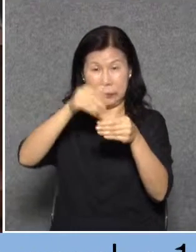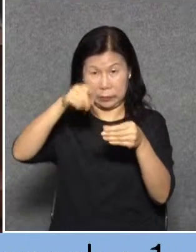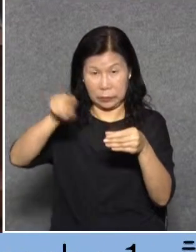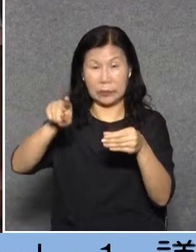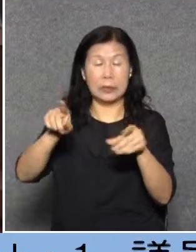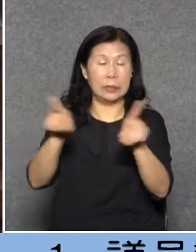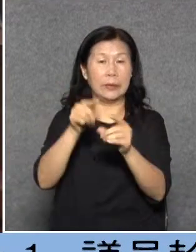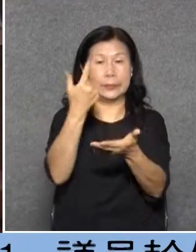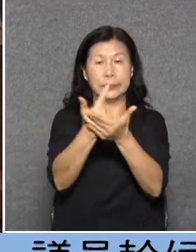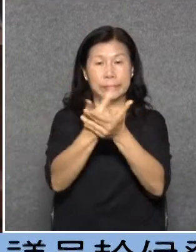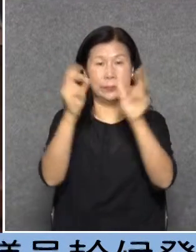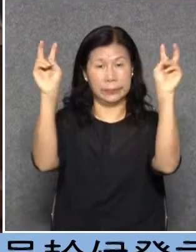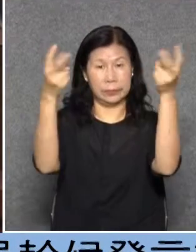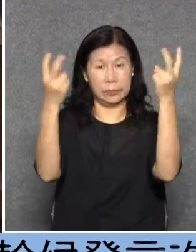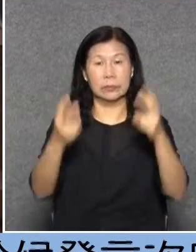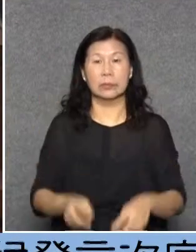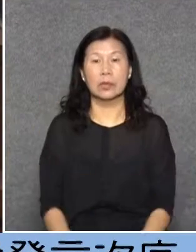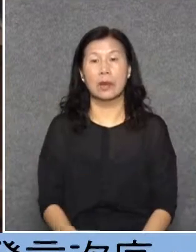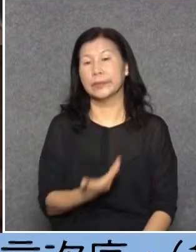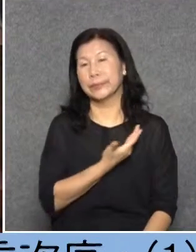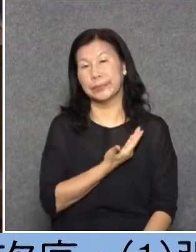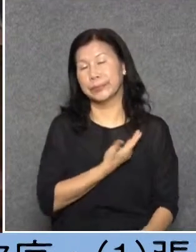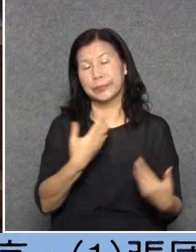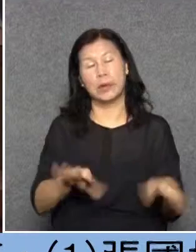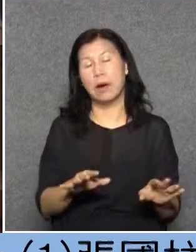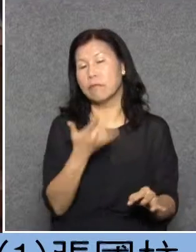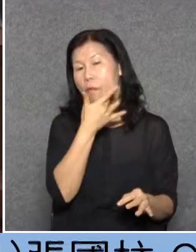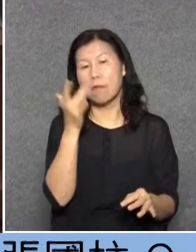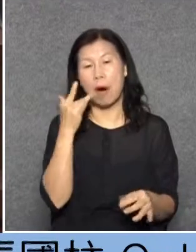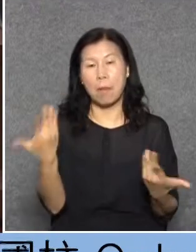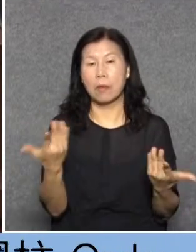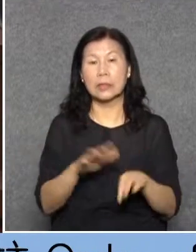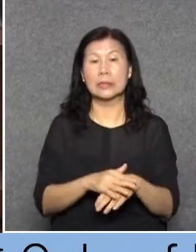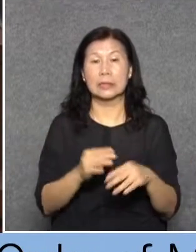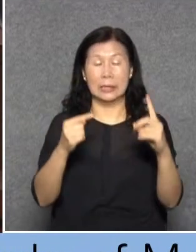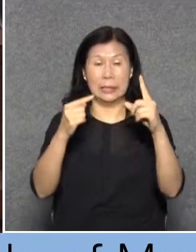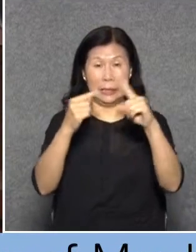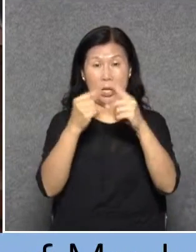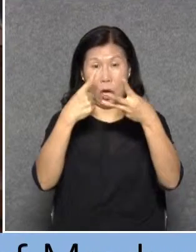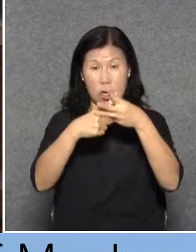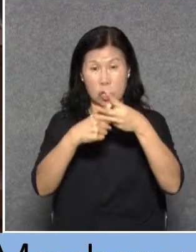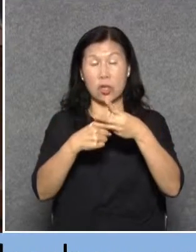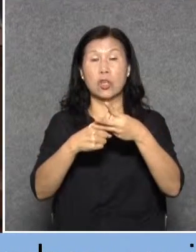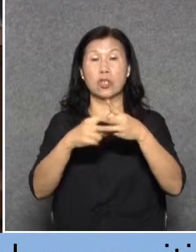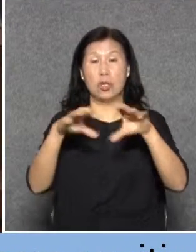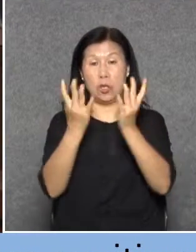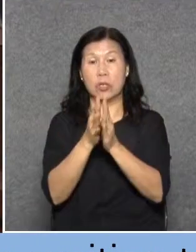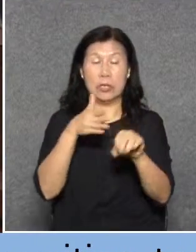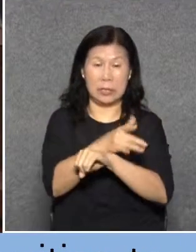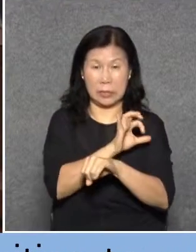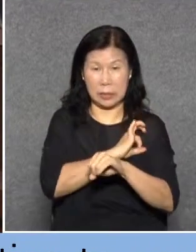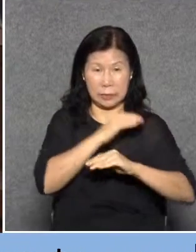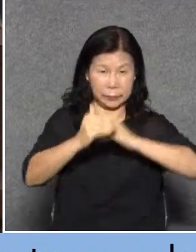題都沒有法子，這個就是民主社會民主程序所遇到的必須的一個過